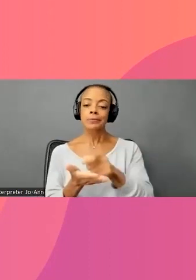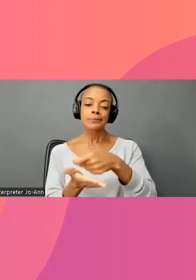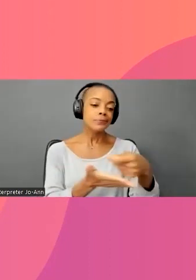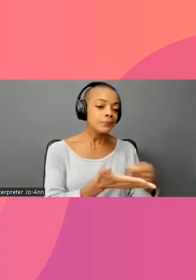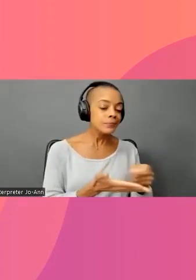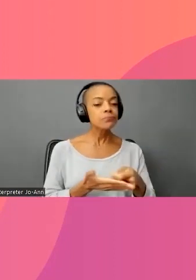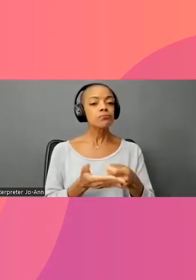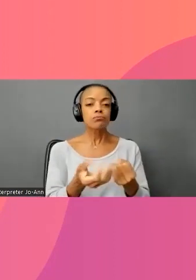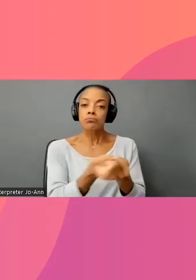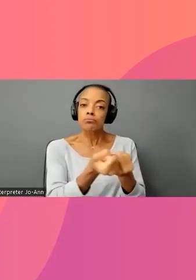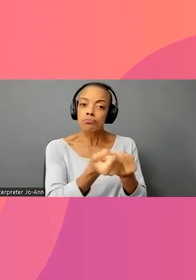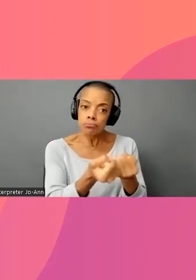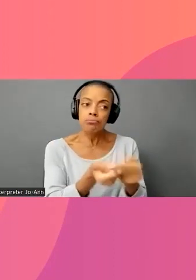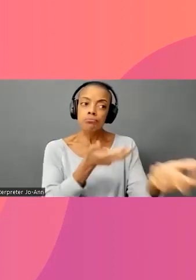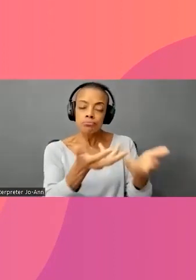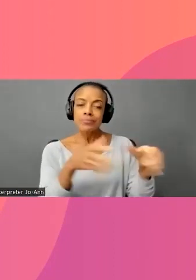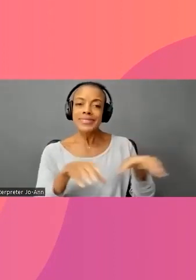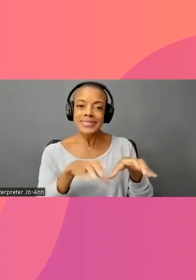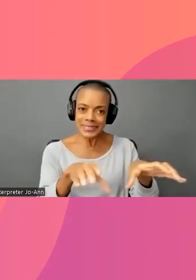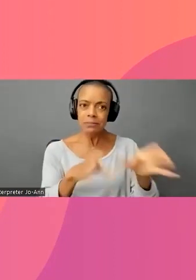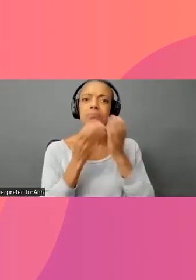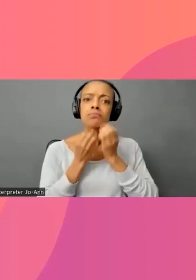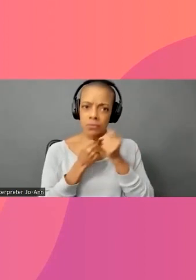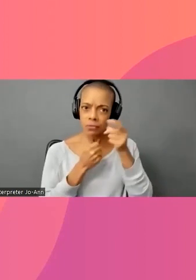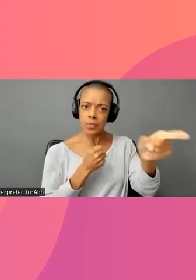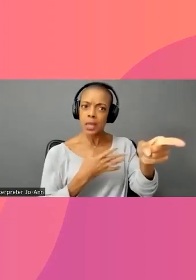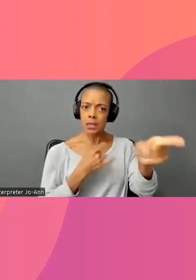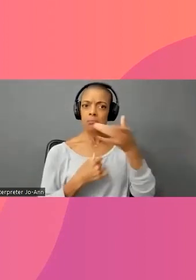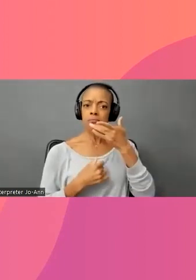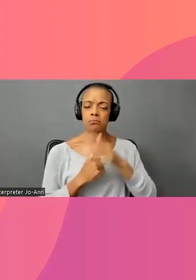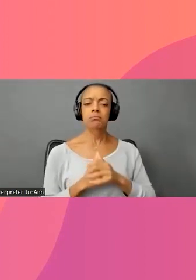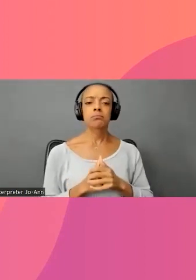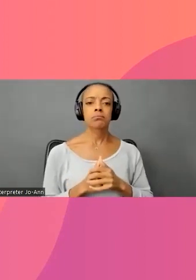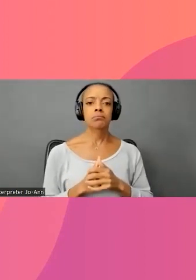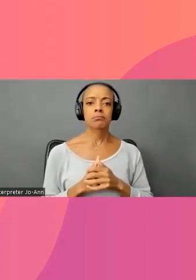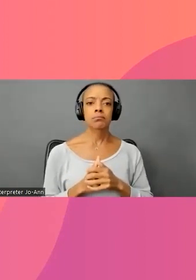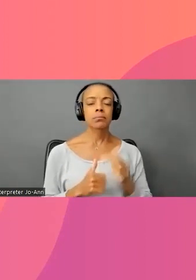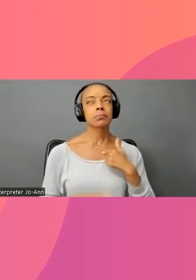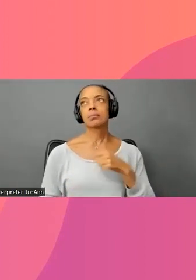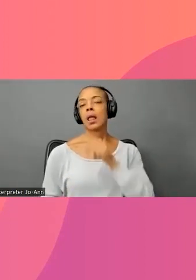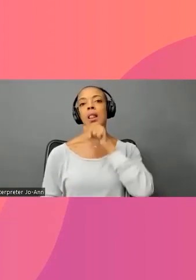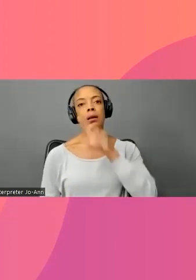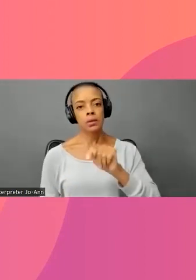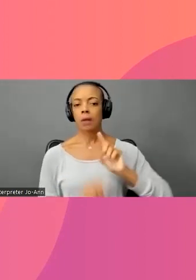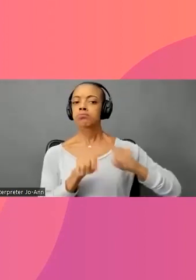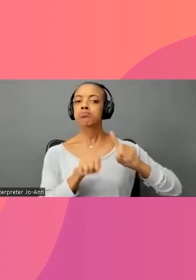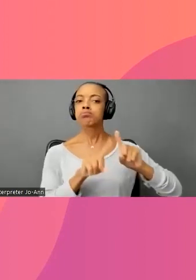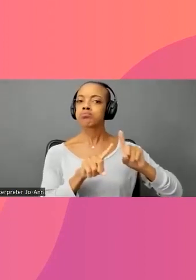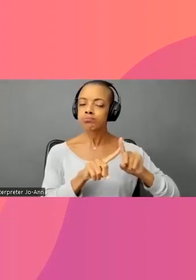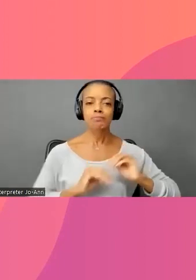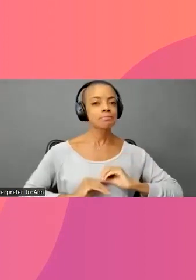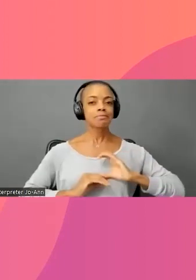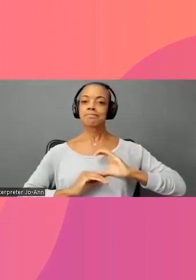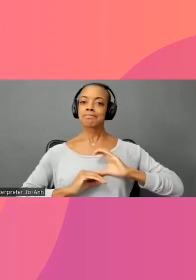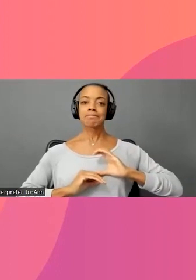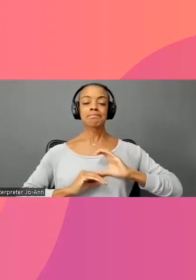cartes, par exemple. On était là juste pour aider les patients à pratiquer des